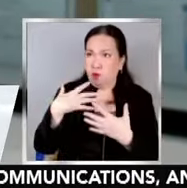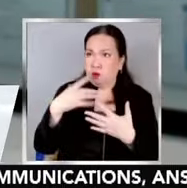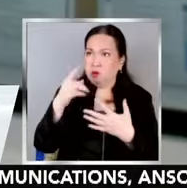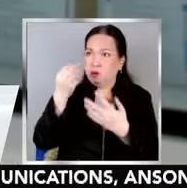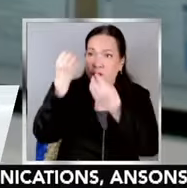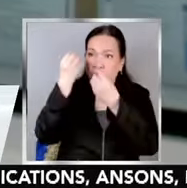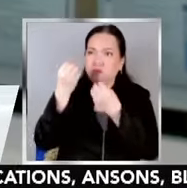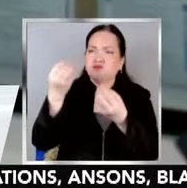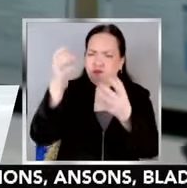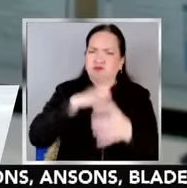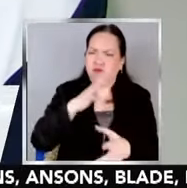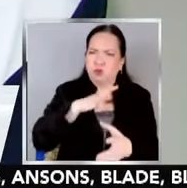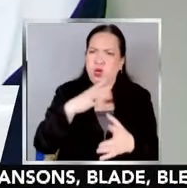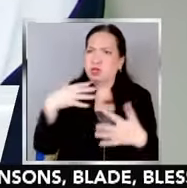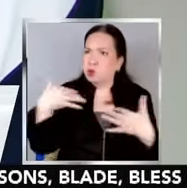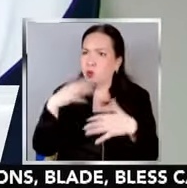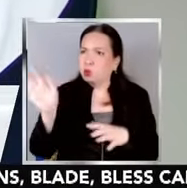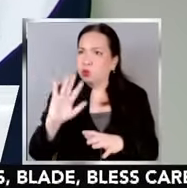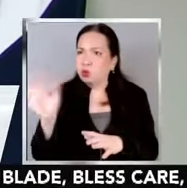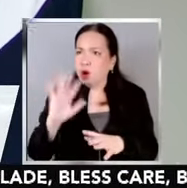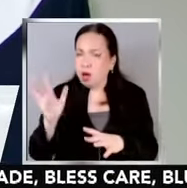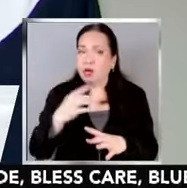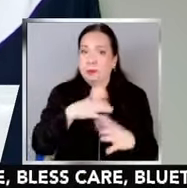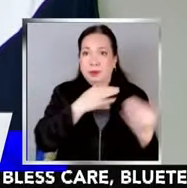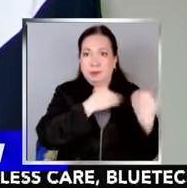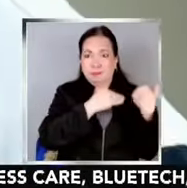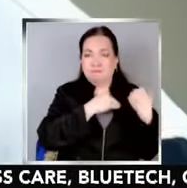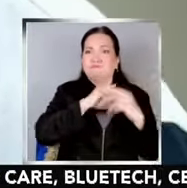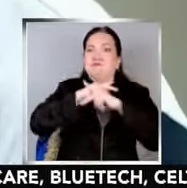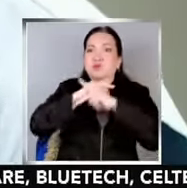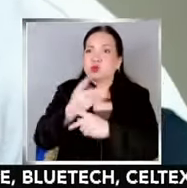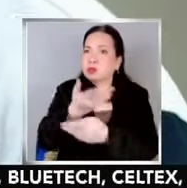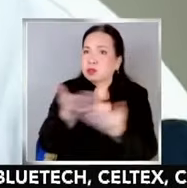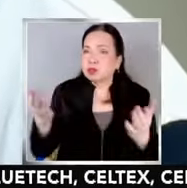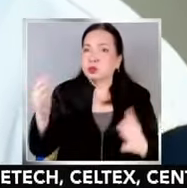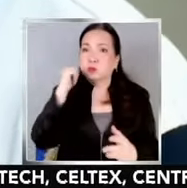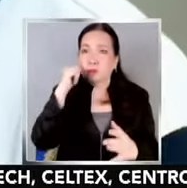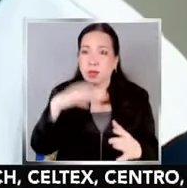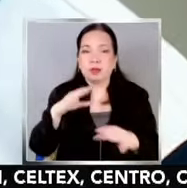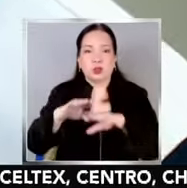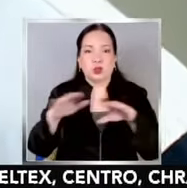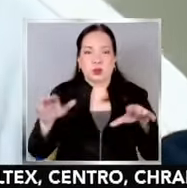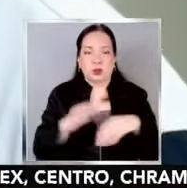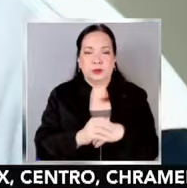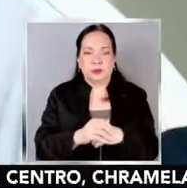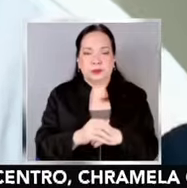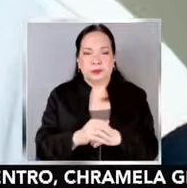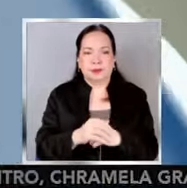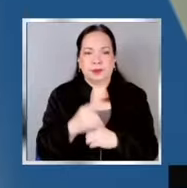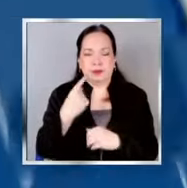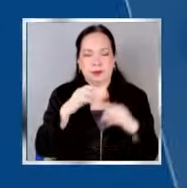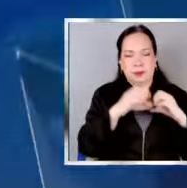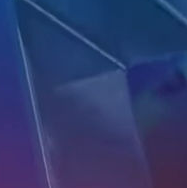ang proteksyonan sila. Para sa GMA Integrated News, Dano Tingkungko, Nakatutok, 24 Horas.